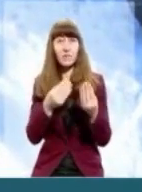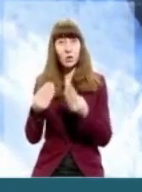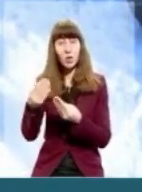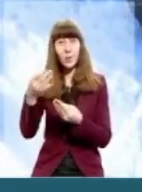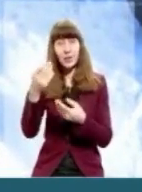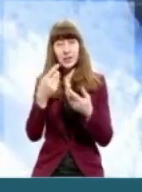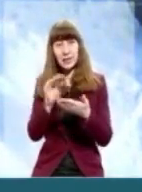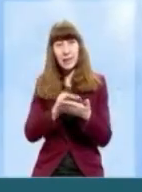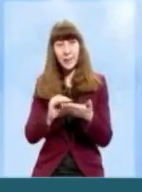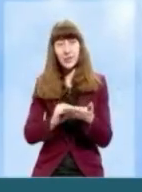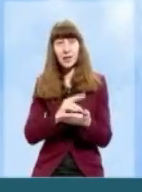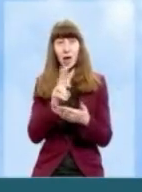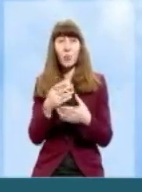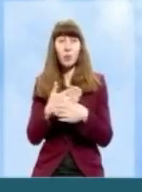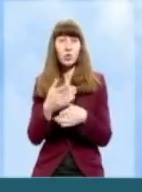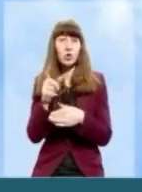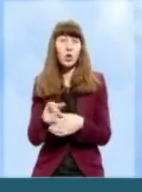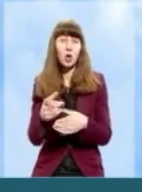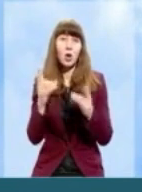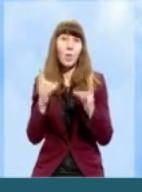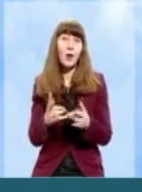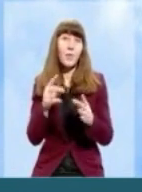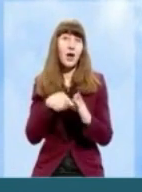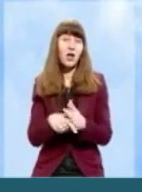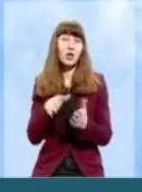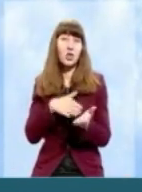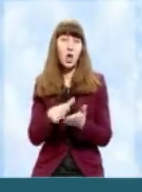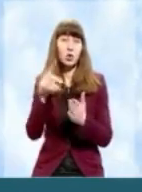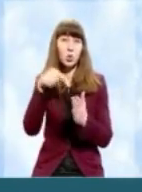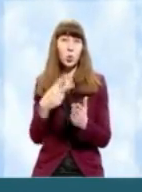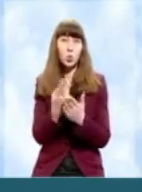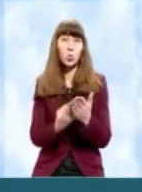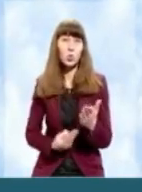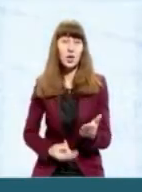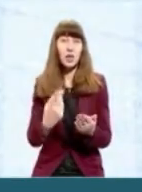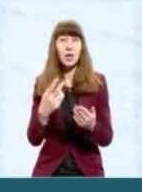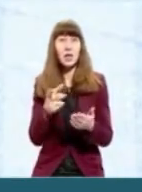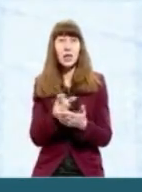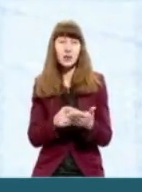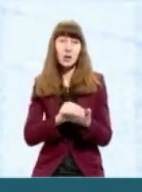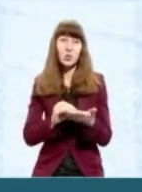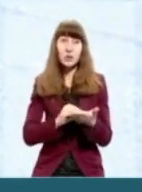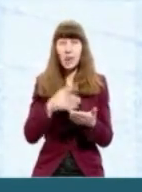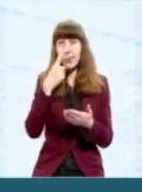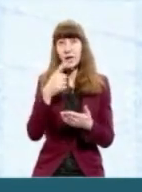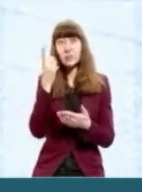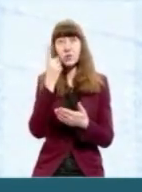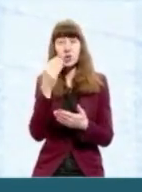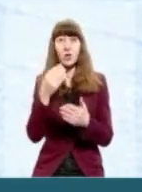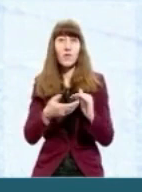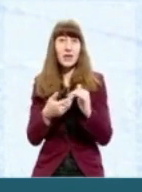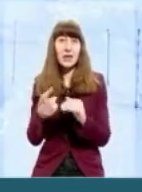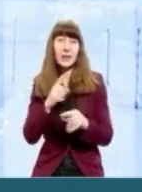памятки с информацией о том, как помочь человеку, попавшему в беду, и оказать ему первую помощь, а также листовки с указанием номеров телефонов